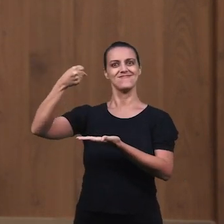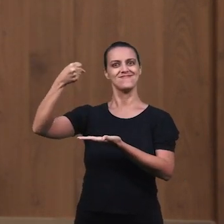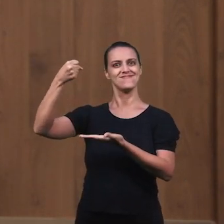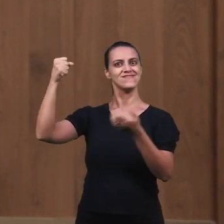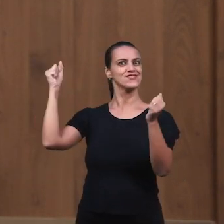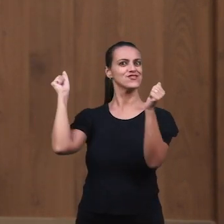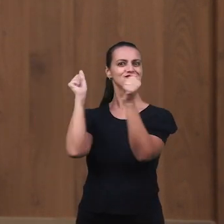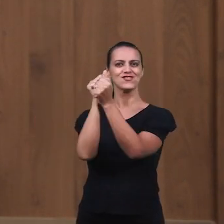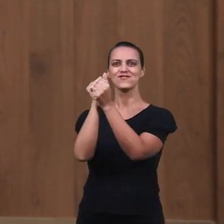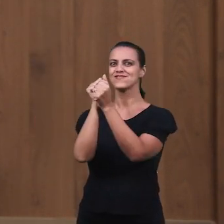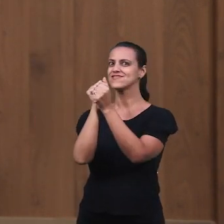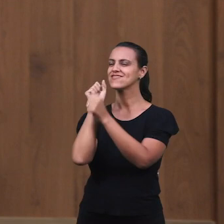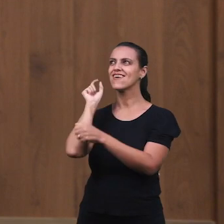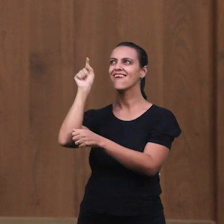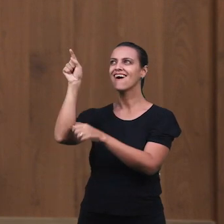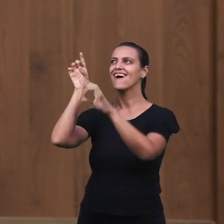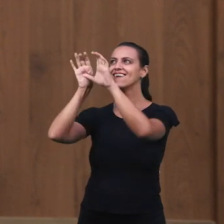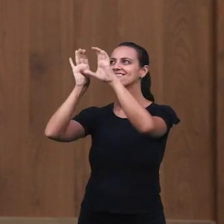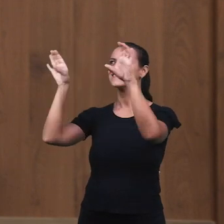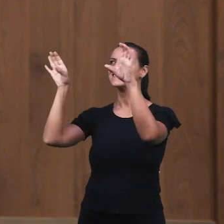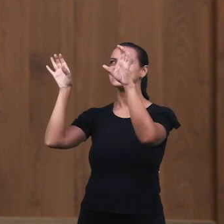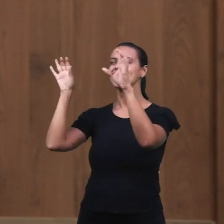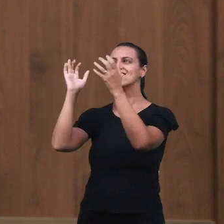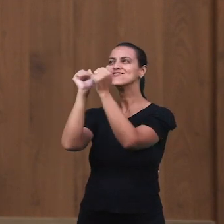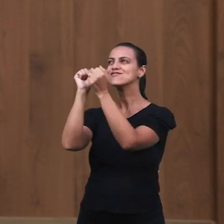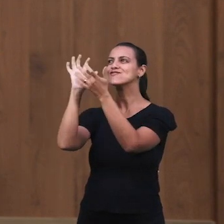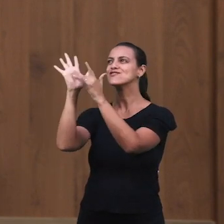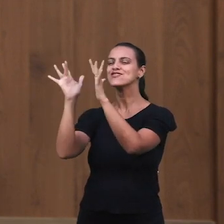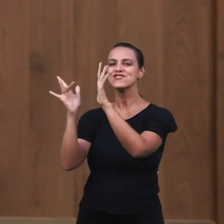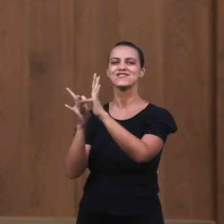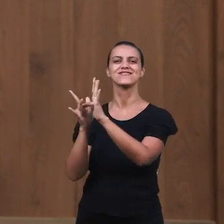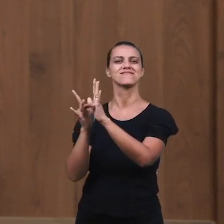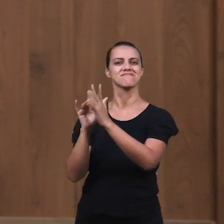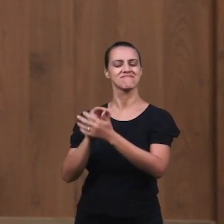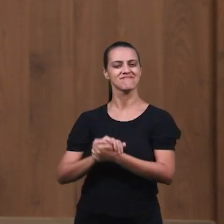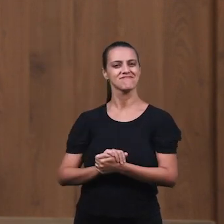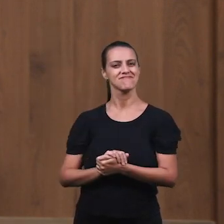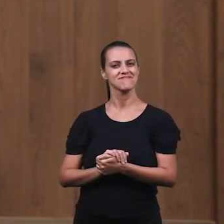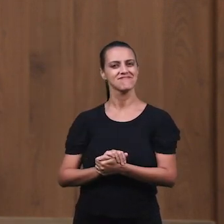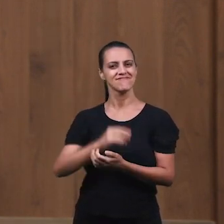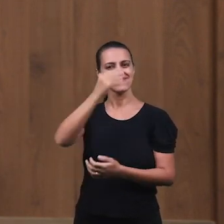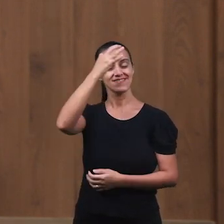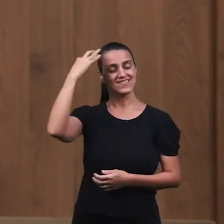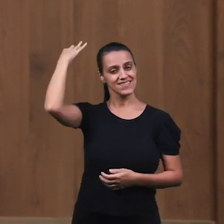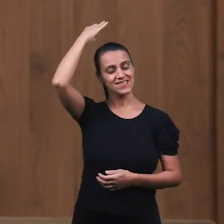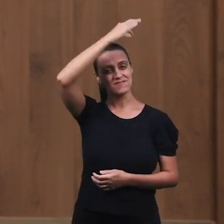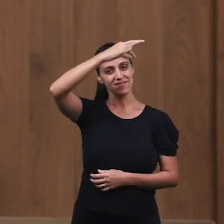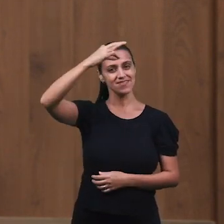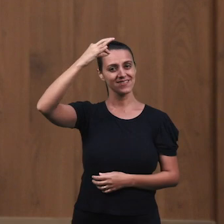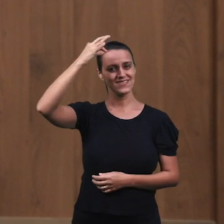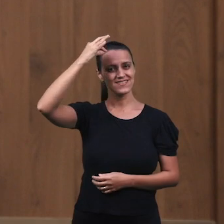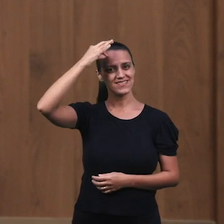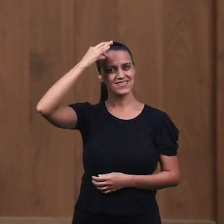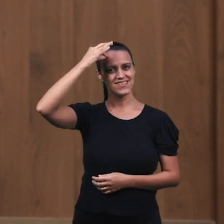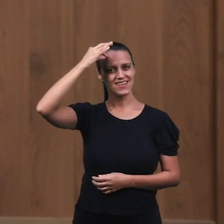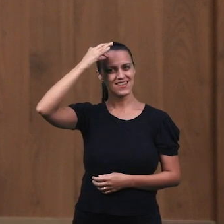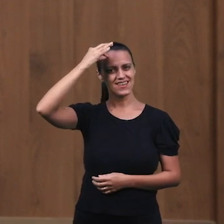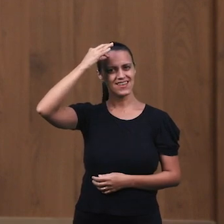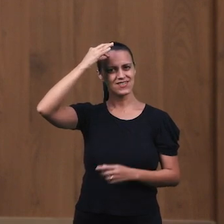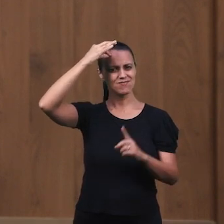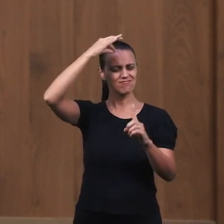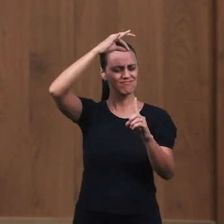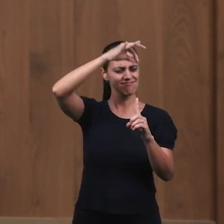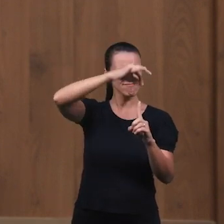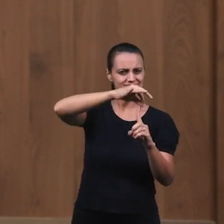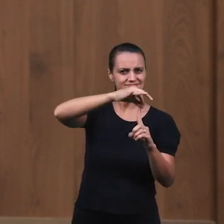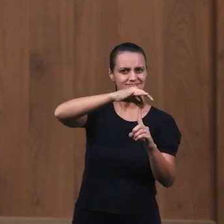l'Église et ensemble, nous serons avec Jésus à l'éternité. L'Esprit Saint qui est entré